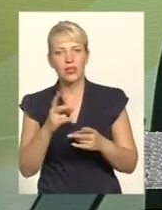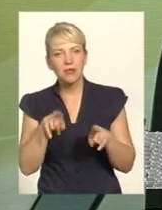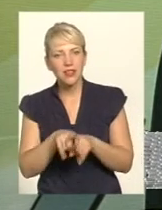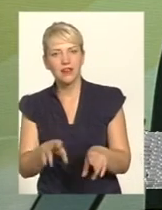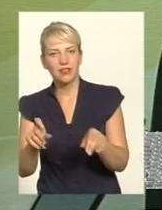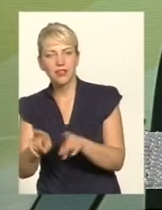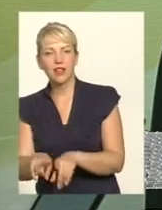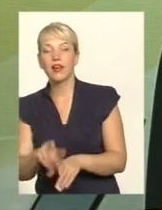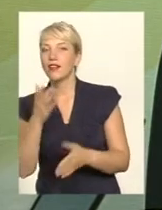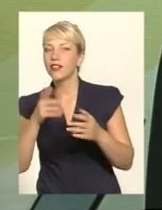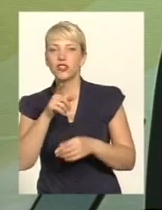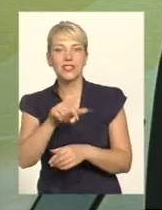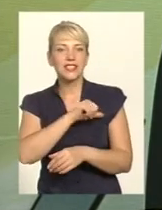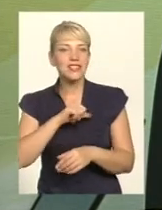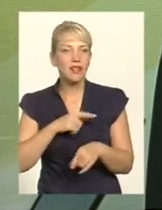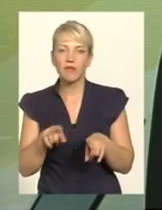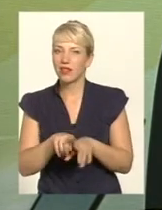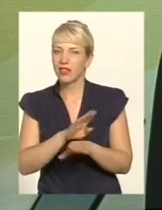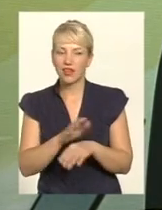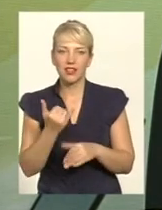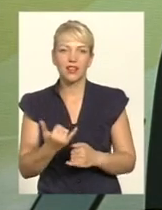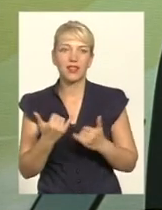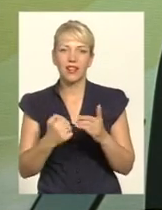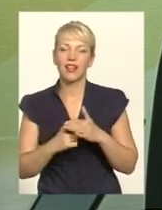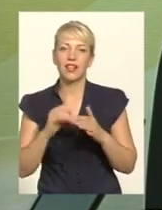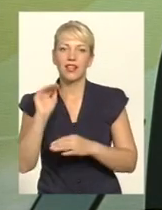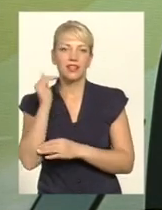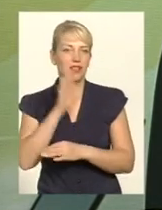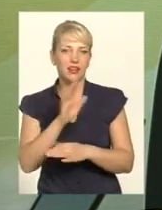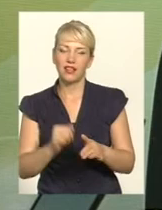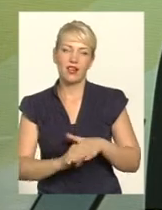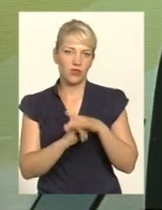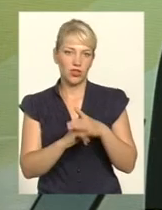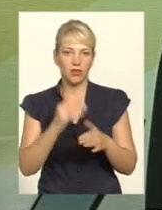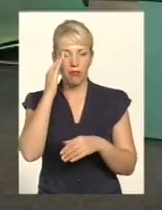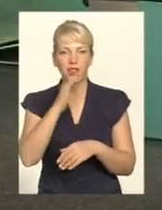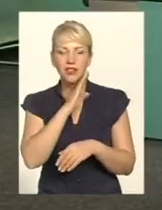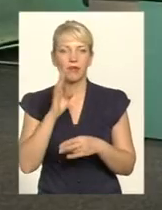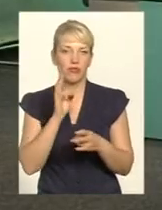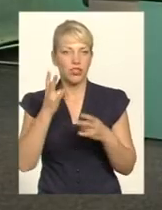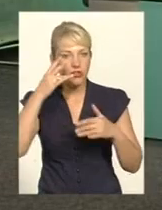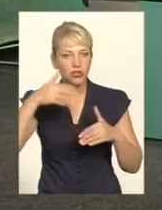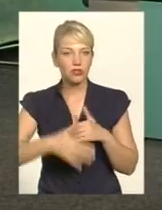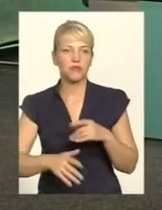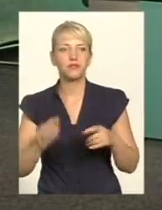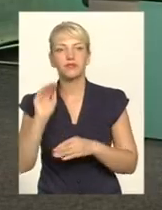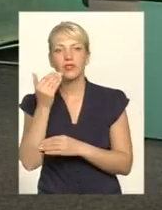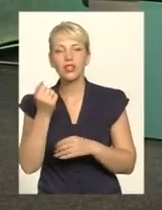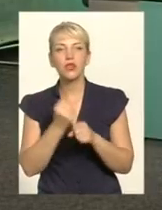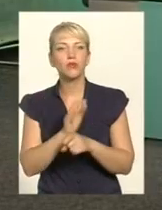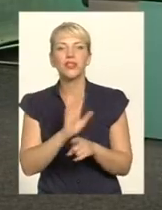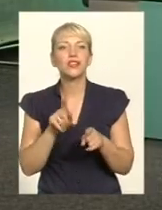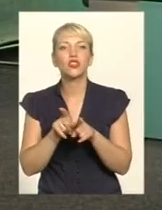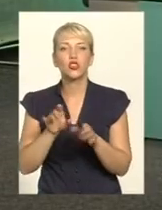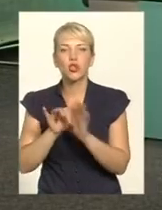ти сам не такий, ти для дитини не авторитет. І батьки це мають затямити. Вони повинні зрозуміти, що… Тобто дитина робить не те, що їй кажуть, а те, що